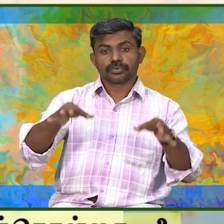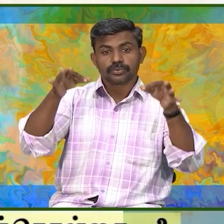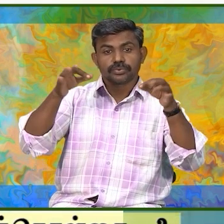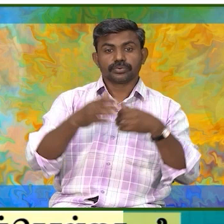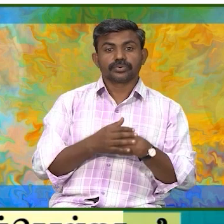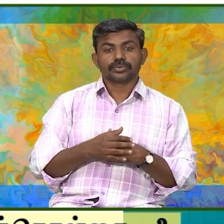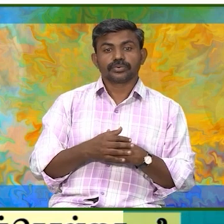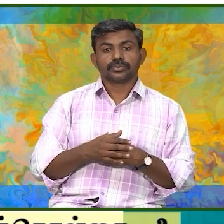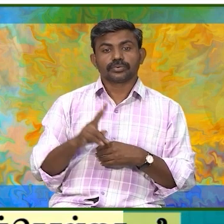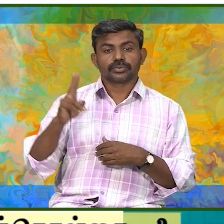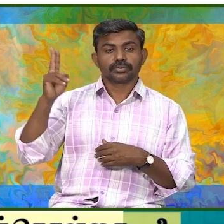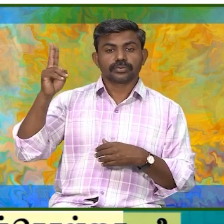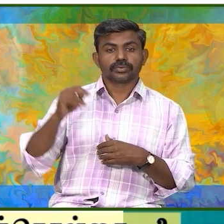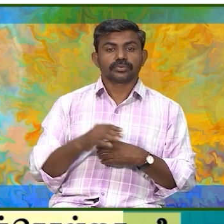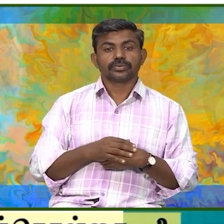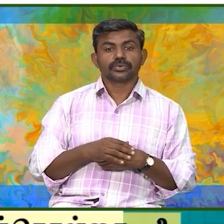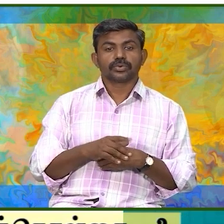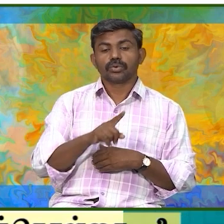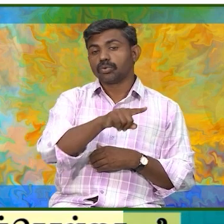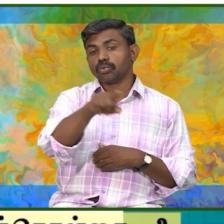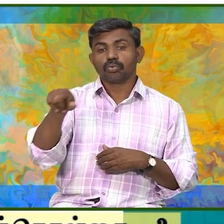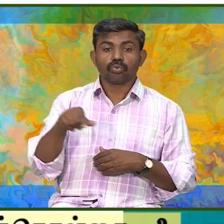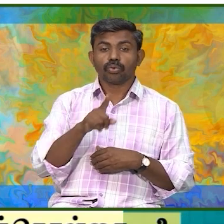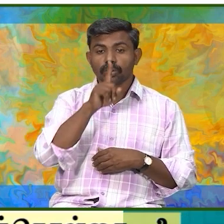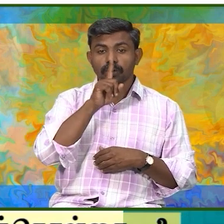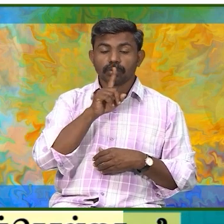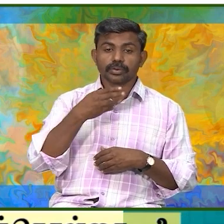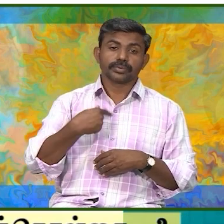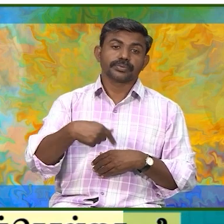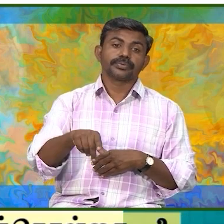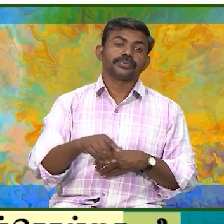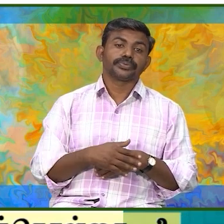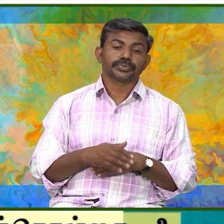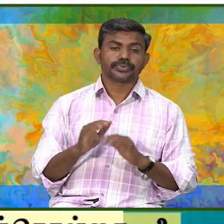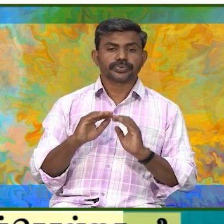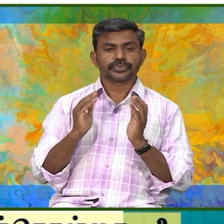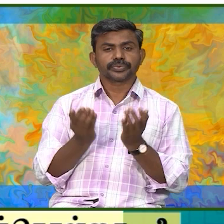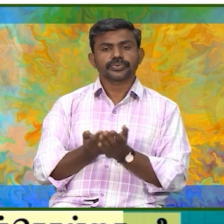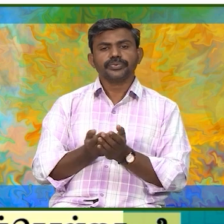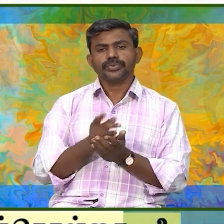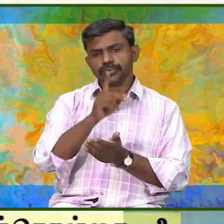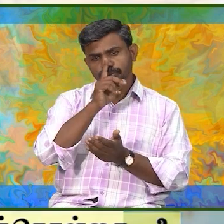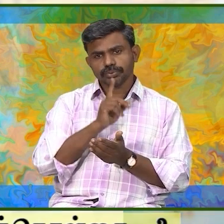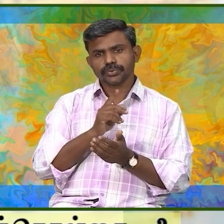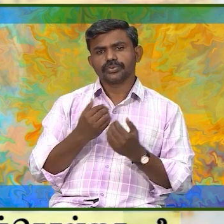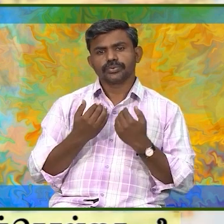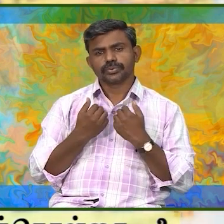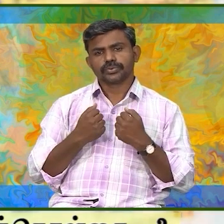வருகிறது. அதுக்கடுத்தது படி பார்த்தீங்கன்னா உலக அமைதியினை அடைதல். இந்த உலகம் வந்து அமைதியை தான் இந்தியா